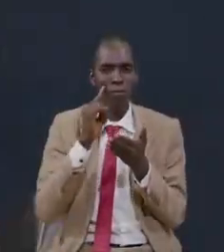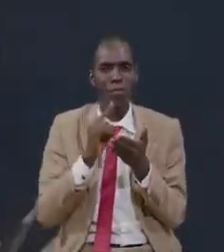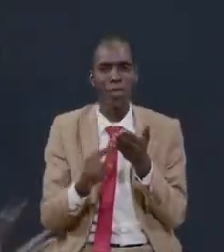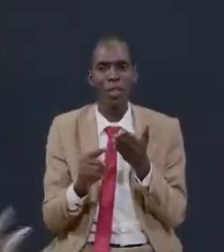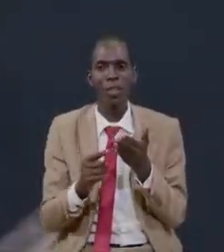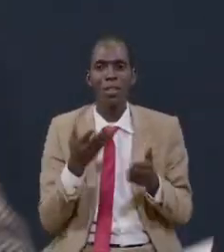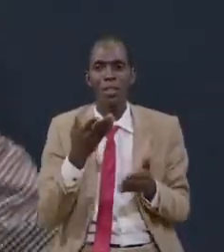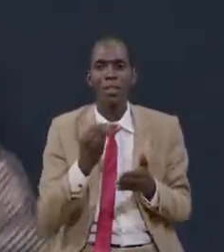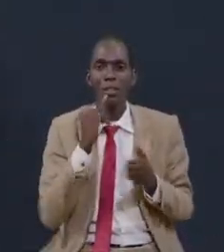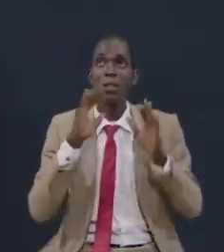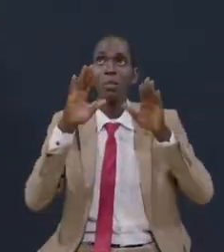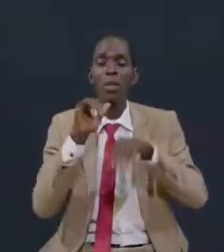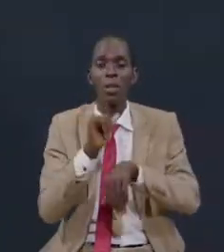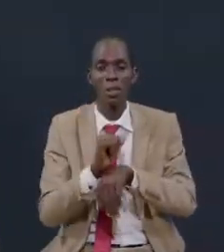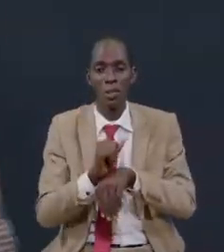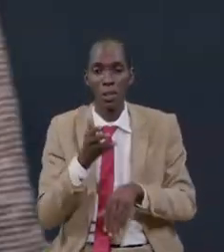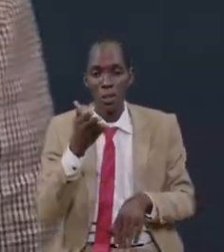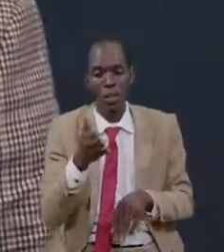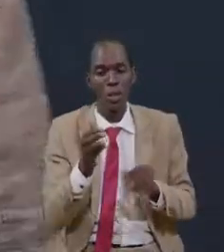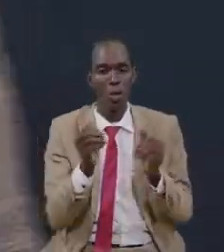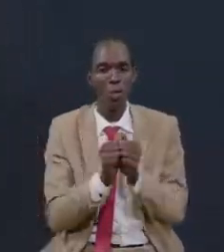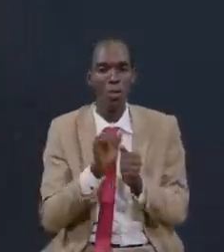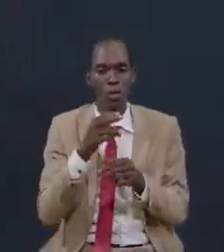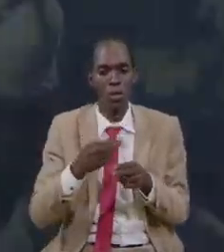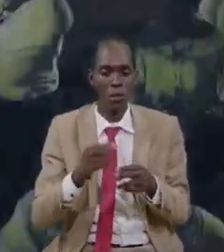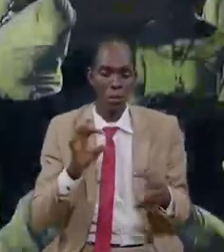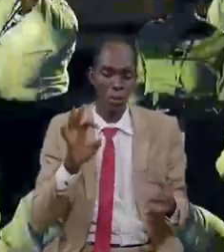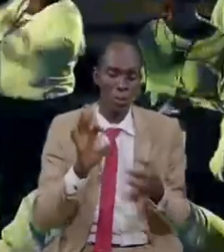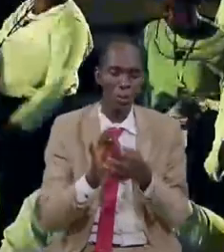Il y a un miracle là-bas avec ton nom qui est attaché.